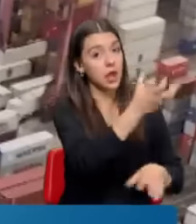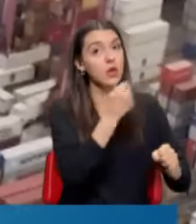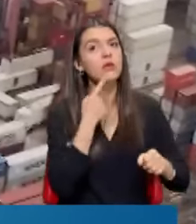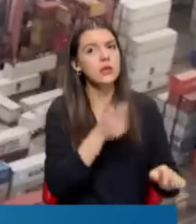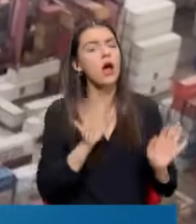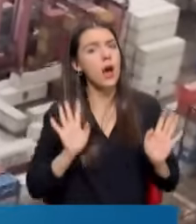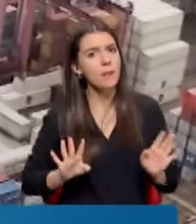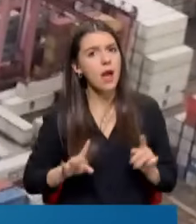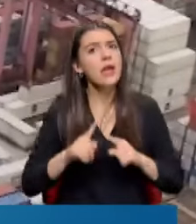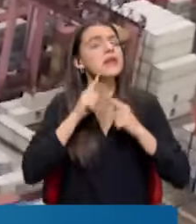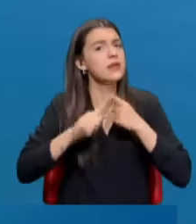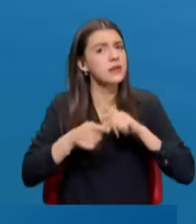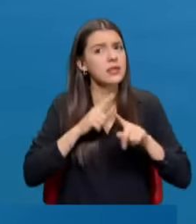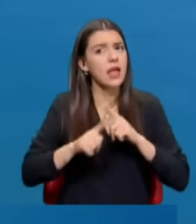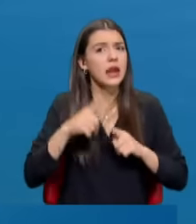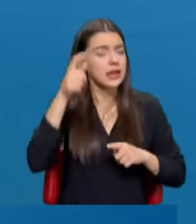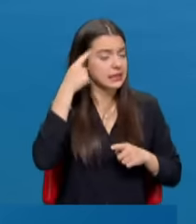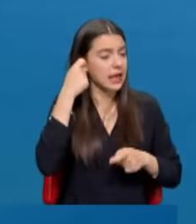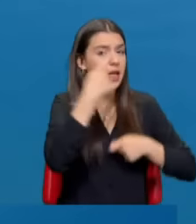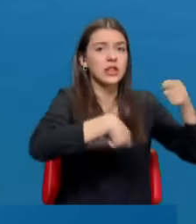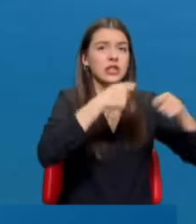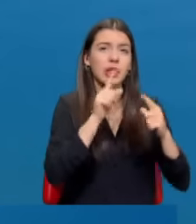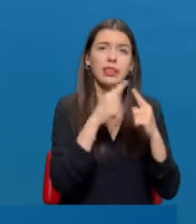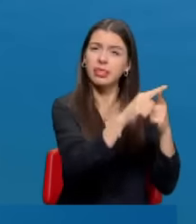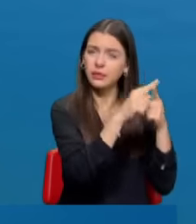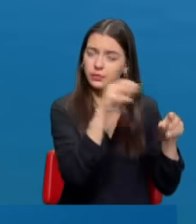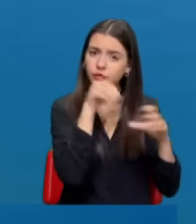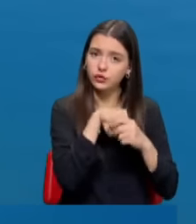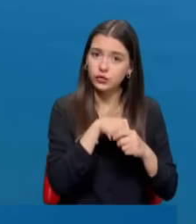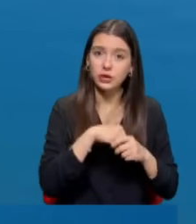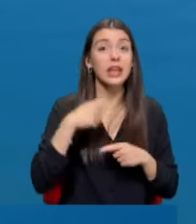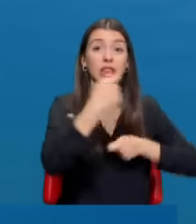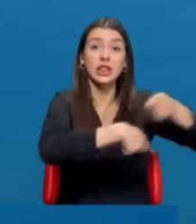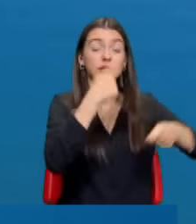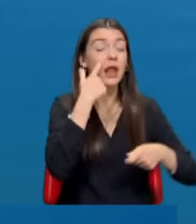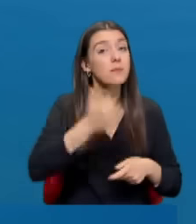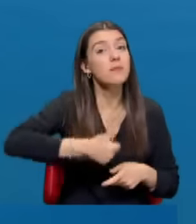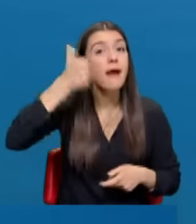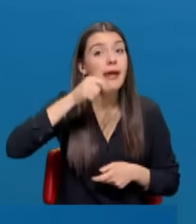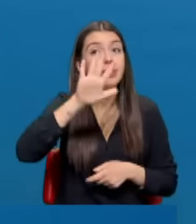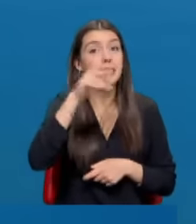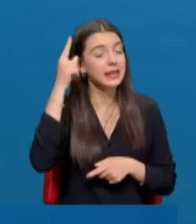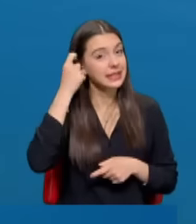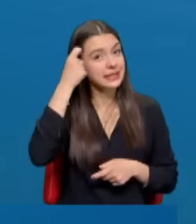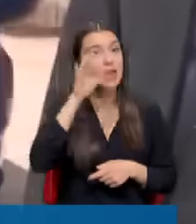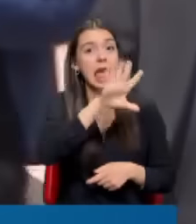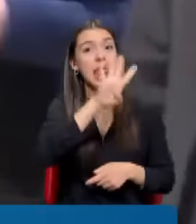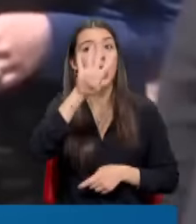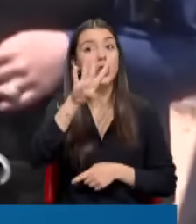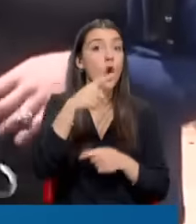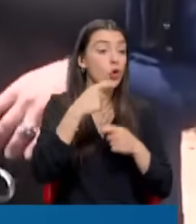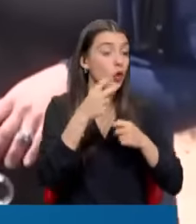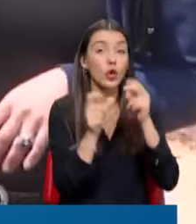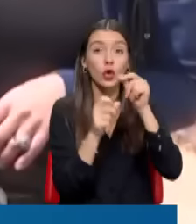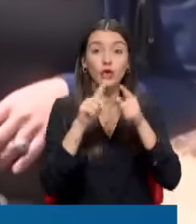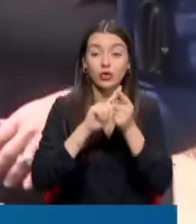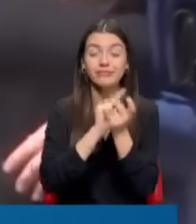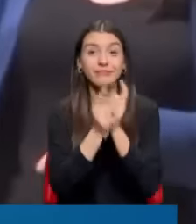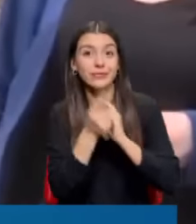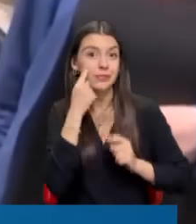İsrail'le ticaret tepkileri sonrası Ticaret Bakanlığı İsrail'e ihraç edilen 54 üründe kısıtlama kararı almıştı.